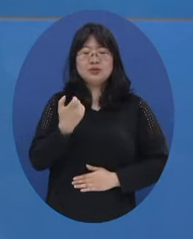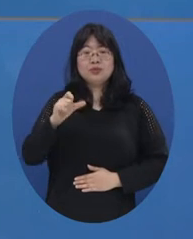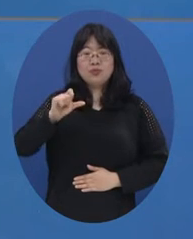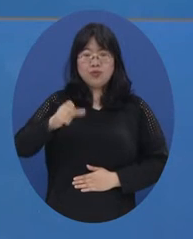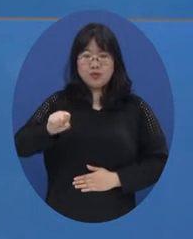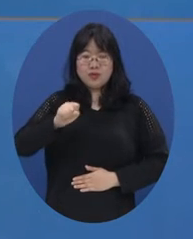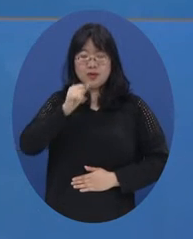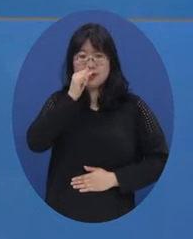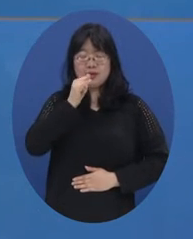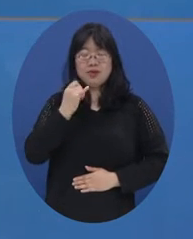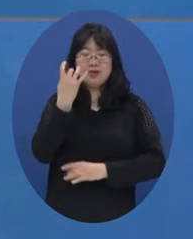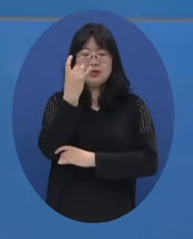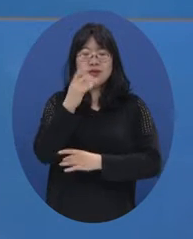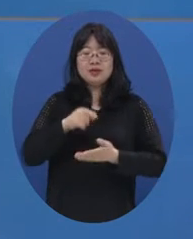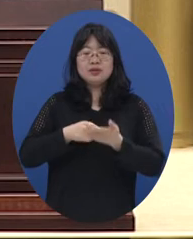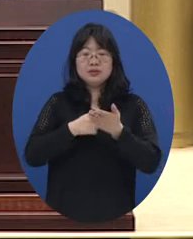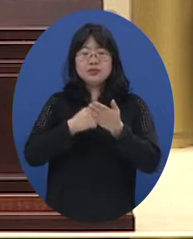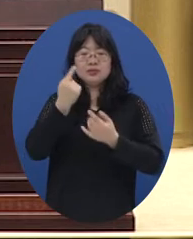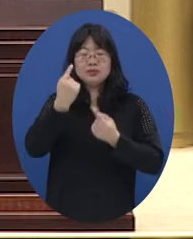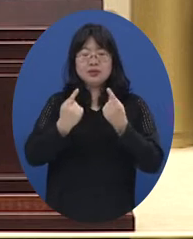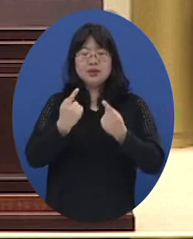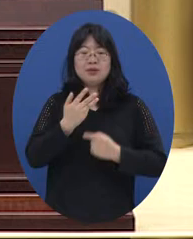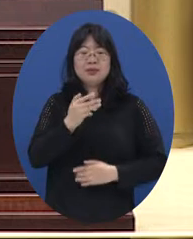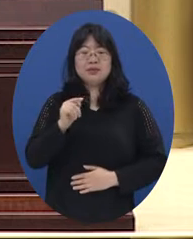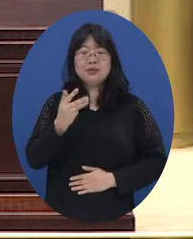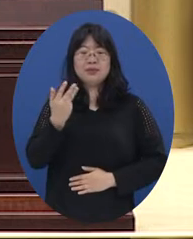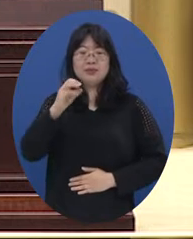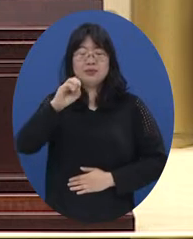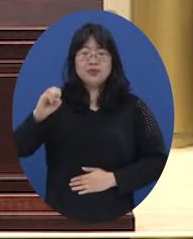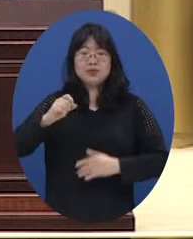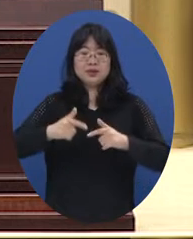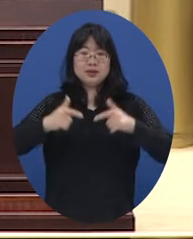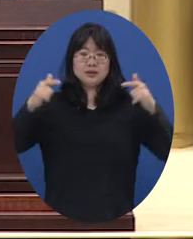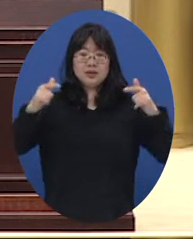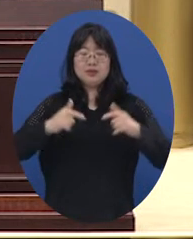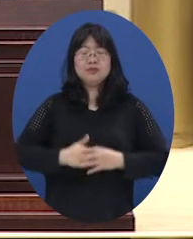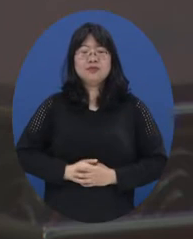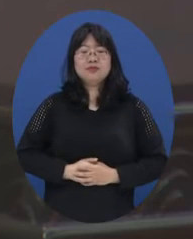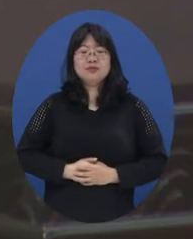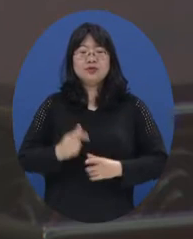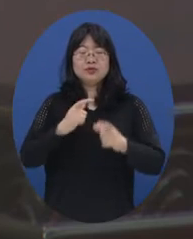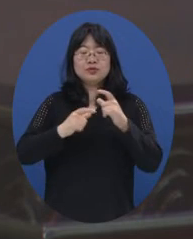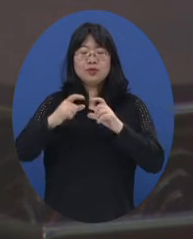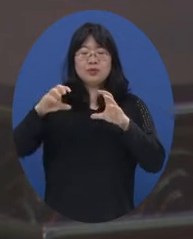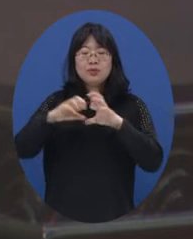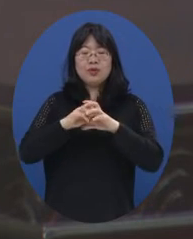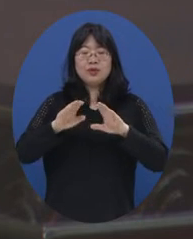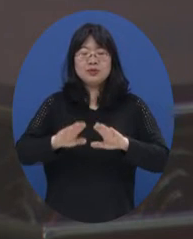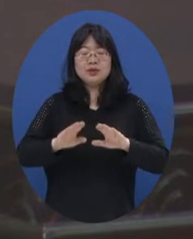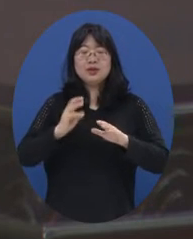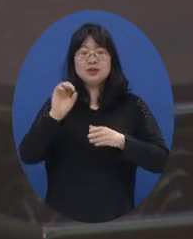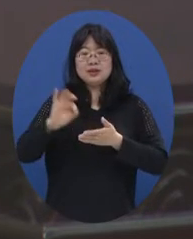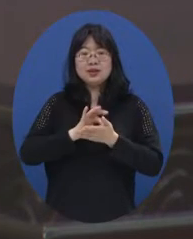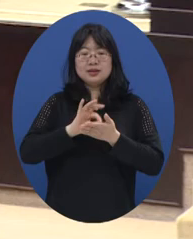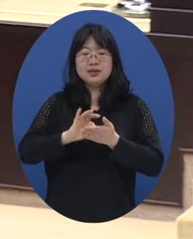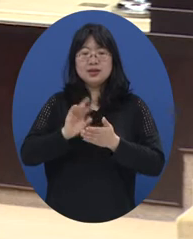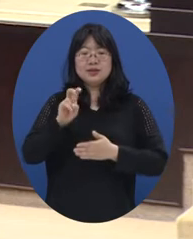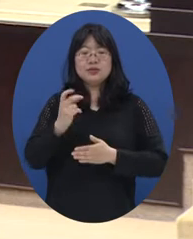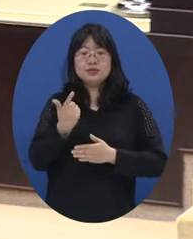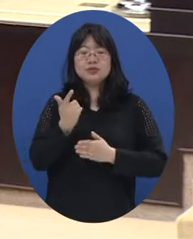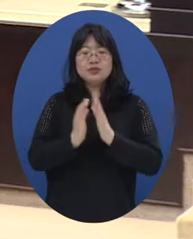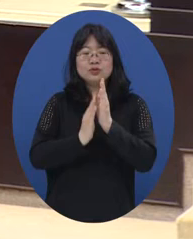억원 규모 론 당초 제출돼 떤 것보다 약 8.8% 중요 됐습니다 추경 까지 포함한 올해도 예산은